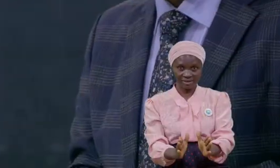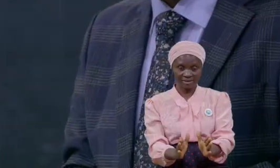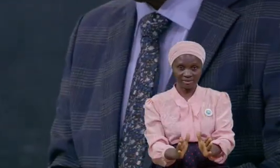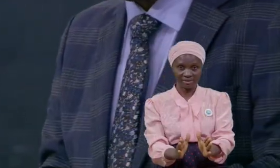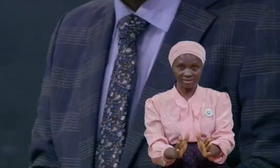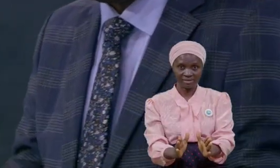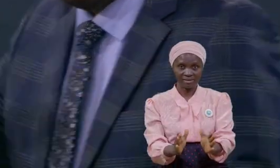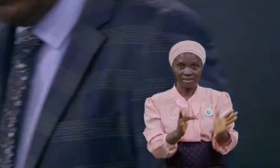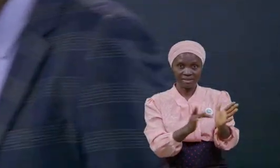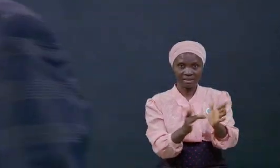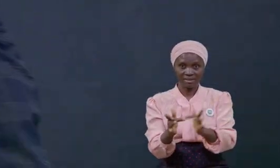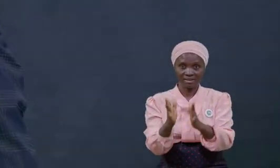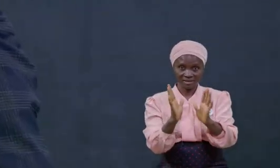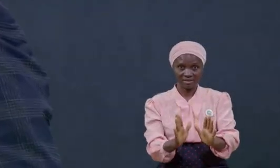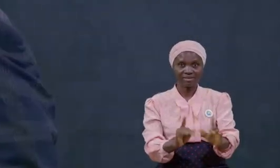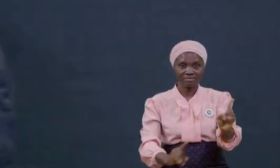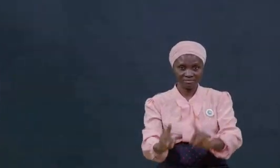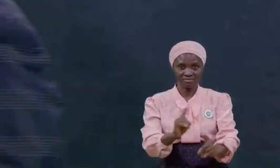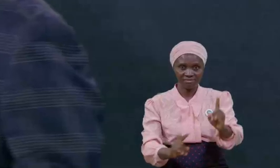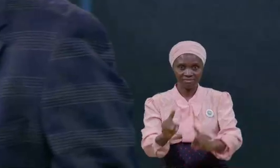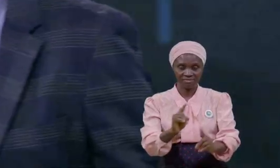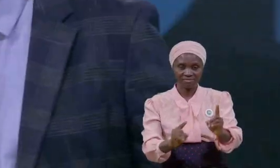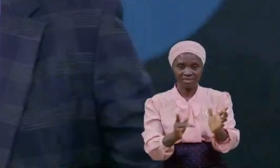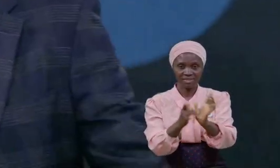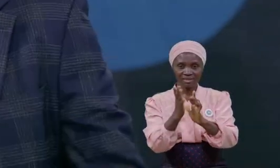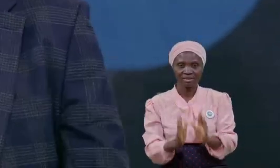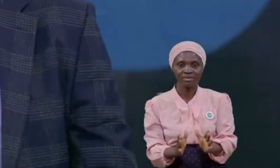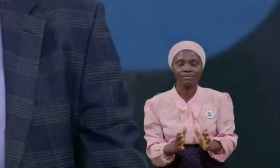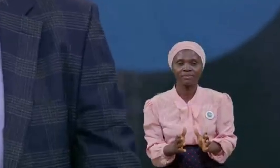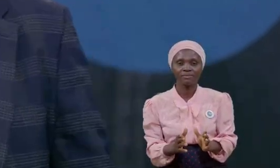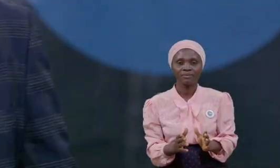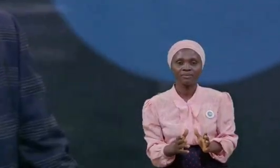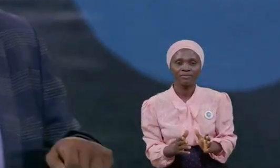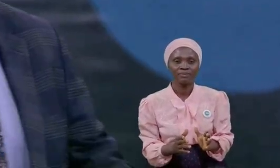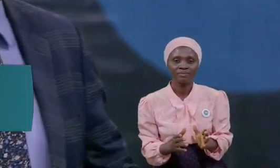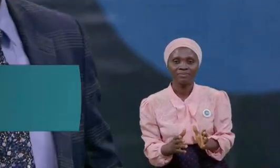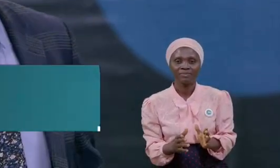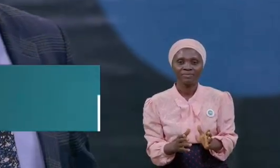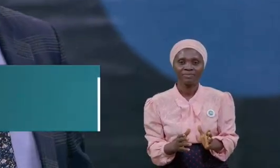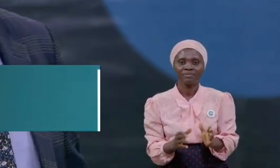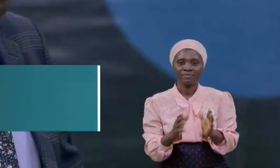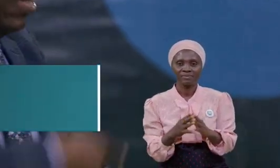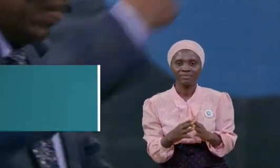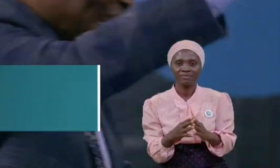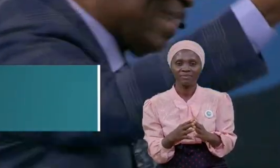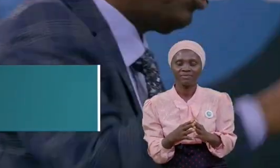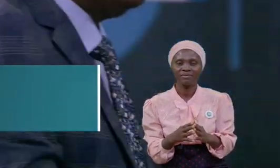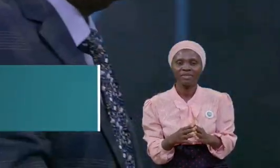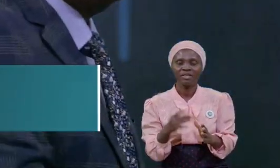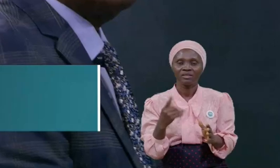Le chrétien, ce jour et jusqu'à ce jour, il y a 2 jours là, ce